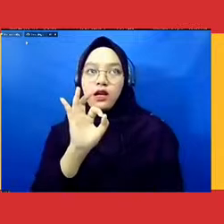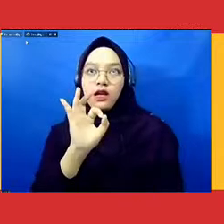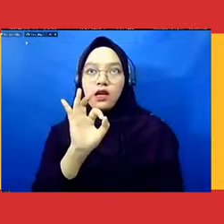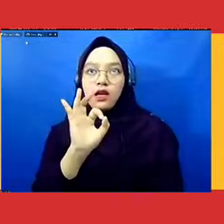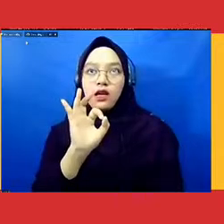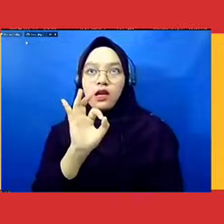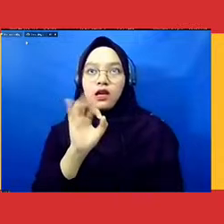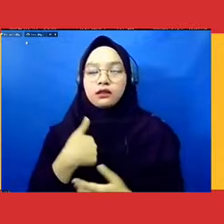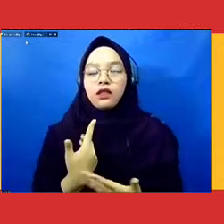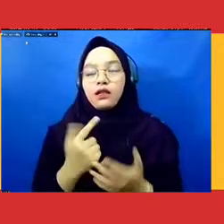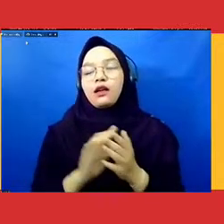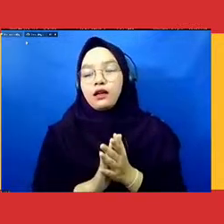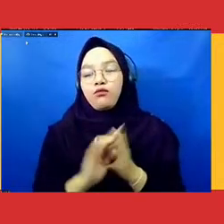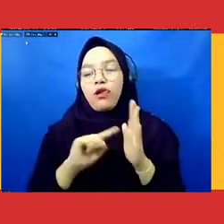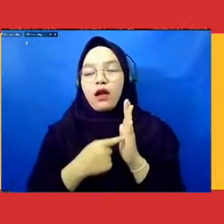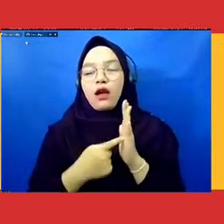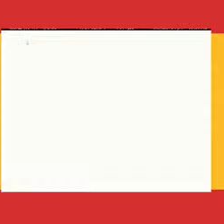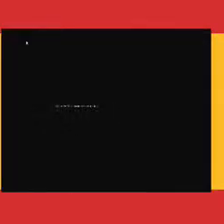mulainya tentunya